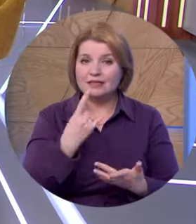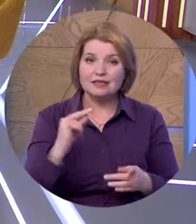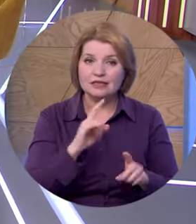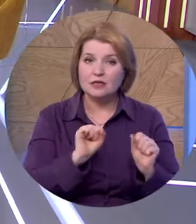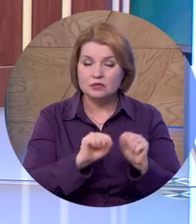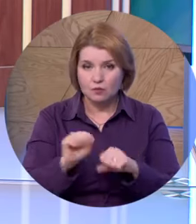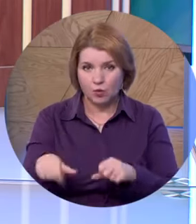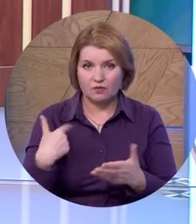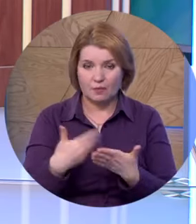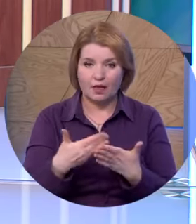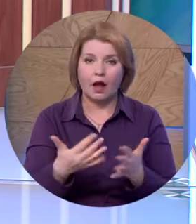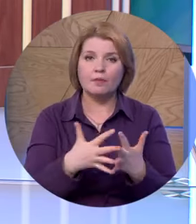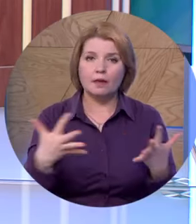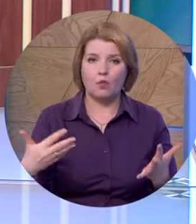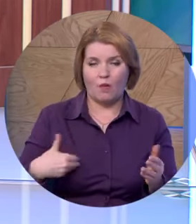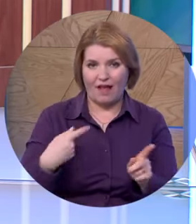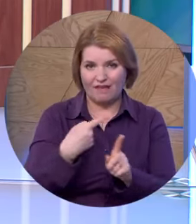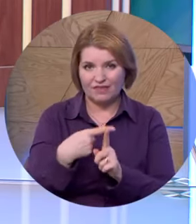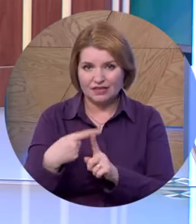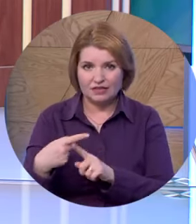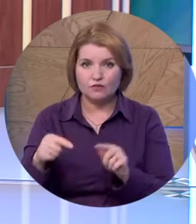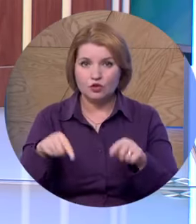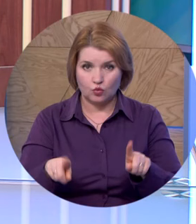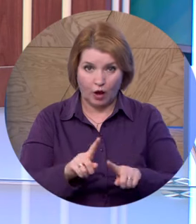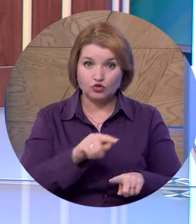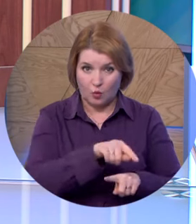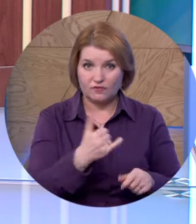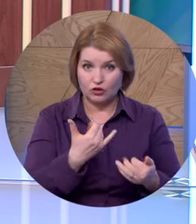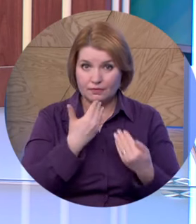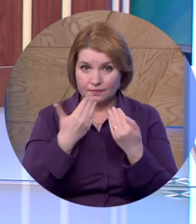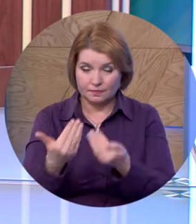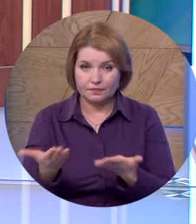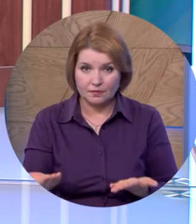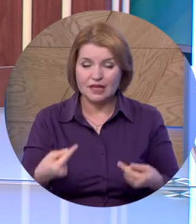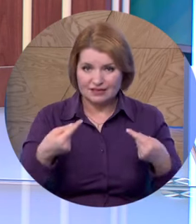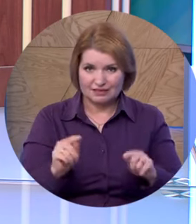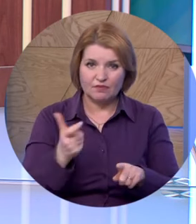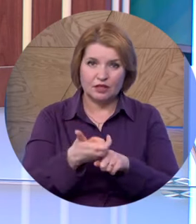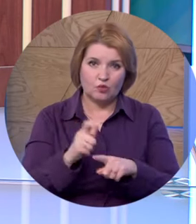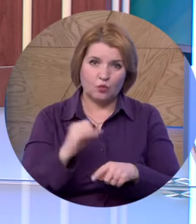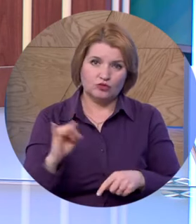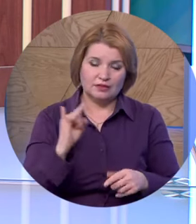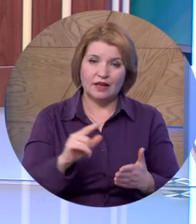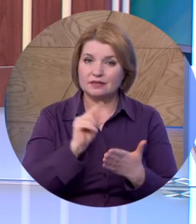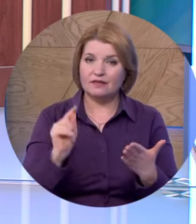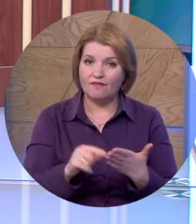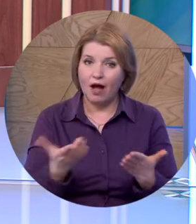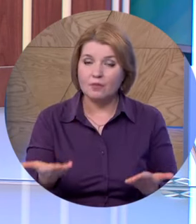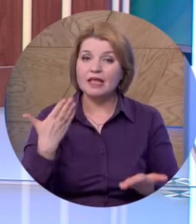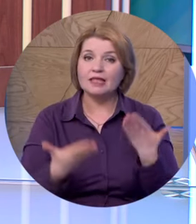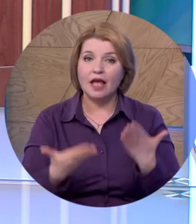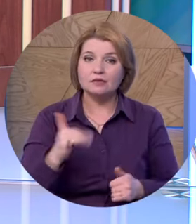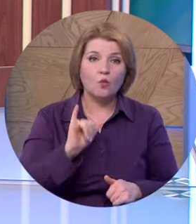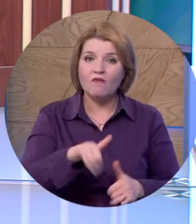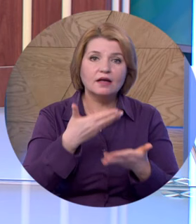мне кажется, наиболее эффективных противопоставления манипуляции, это то, о чем сейчас вы спросили. Спасибо, действительно интересный вопрос, не расхожая фраза. Если у вас